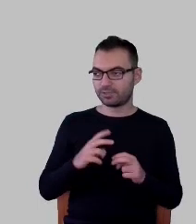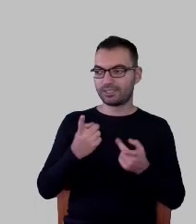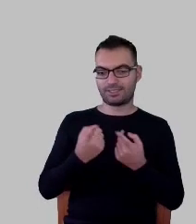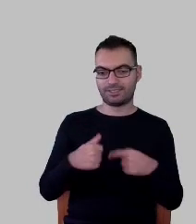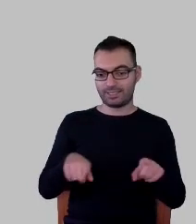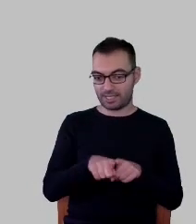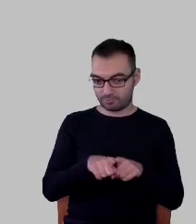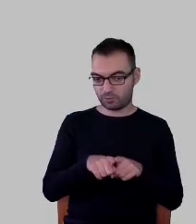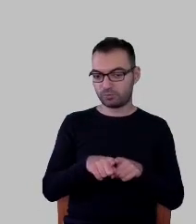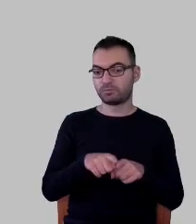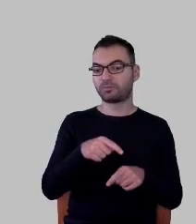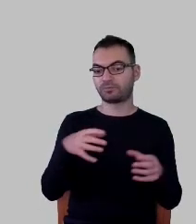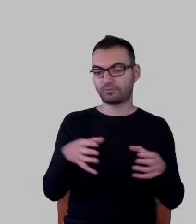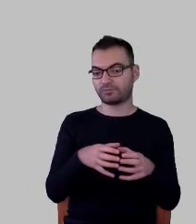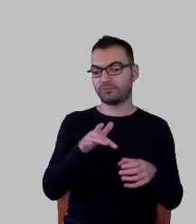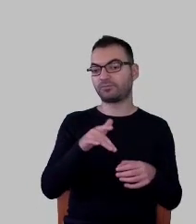zespół może